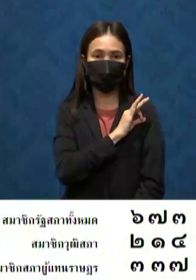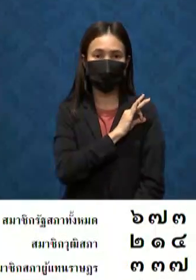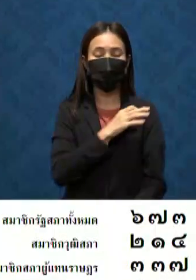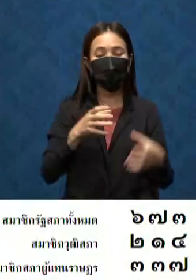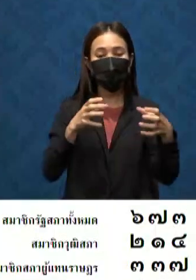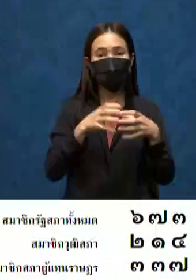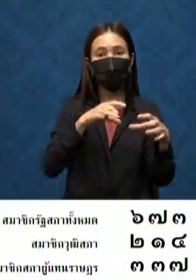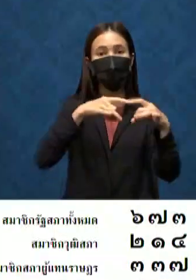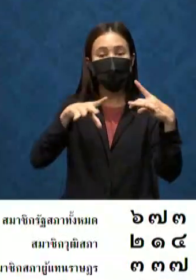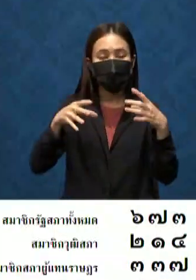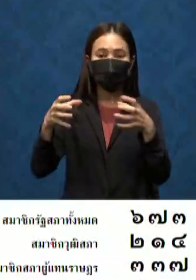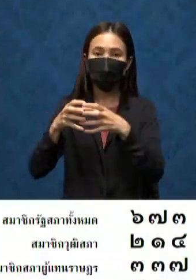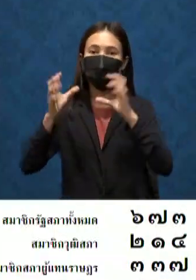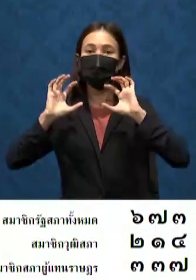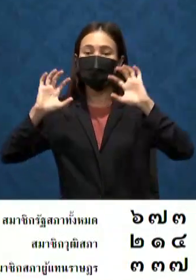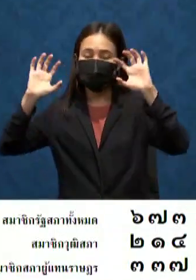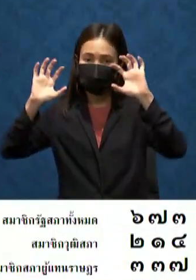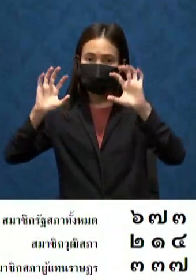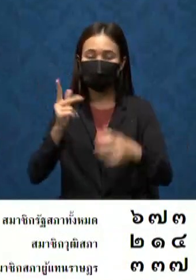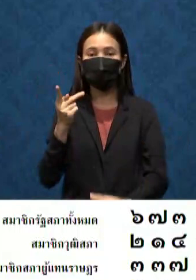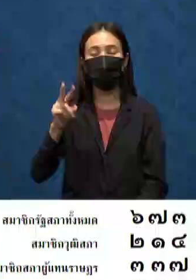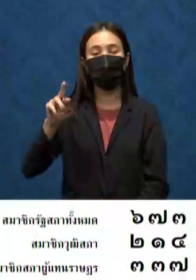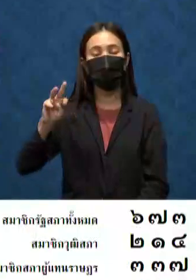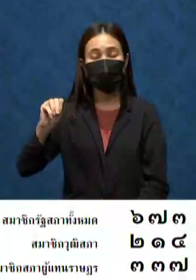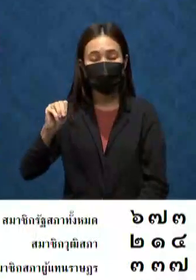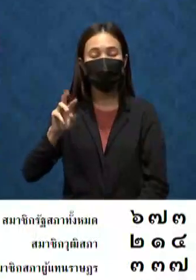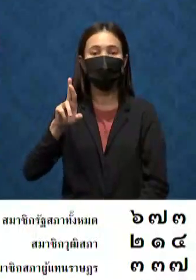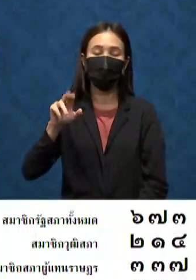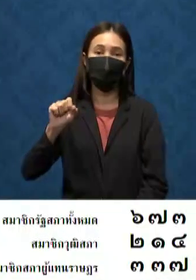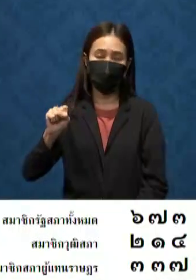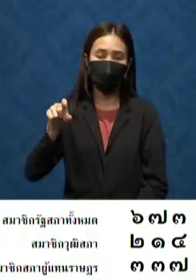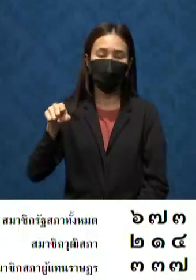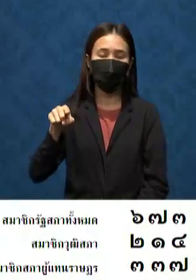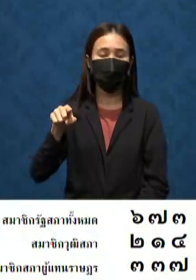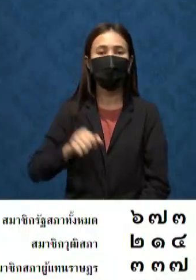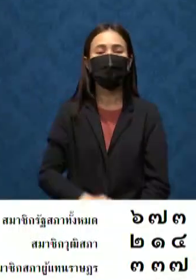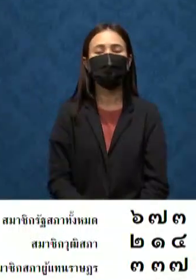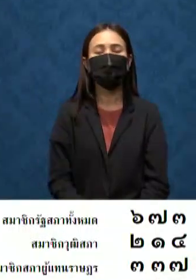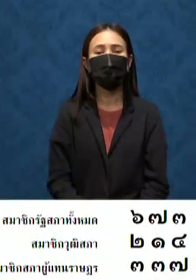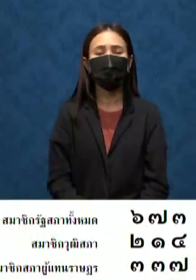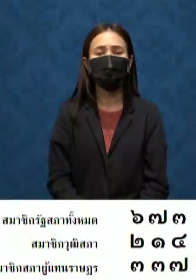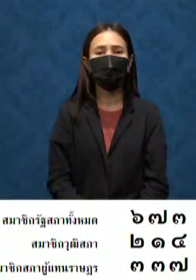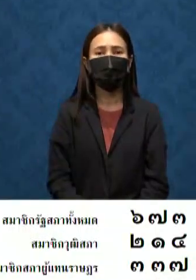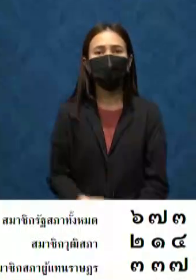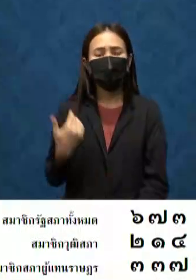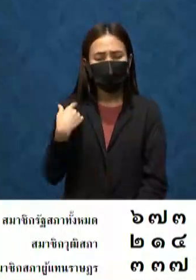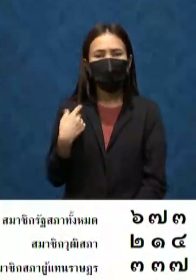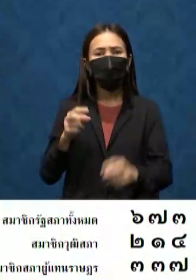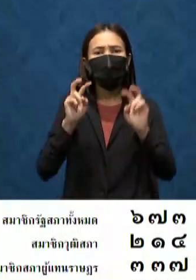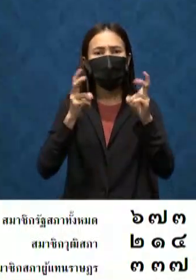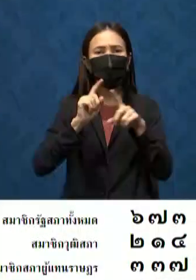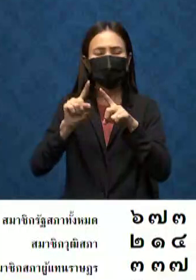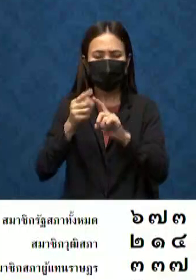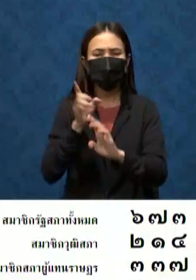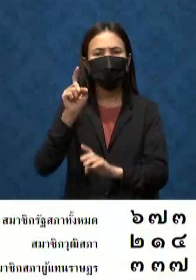ฝ่ายรัฐบาลคณะรัฐมนตรีและวุฒิสภาเรื่องดังกล่าวน่าจะมีการได้หา